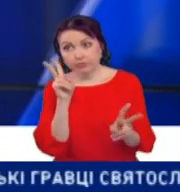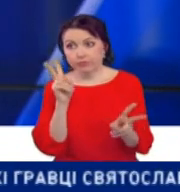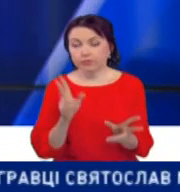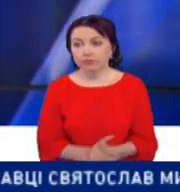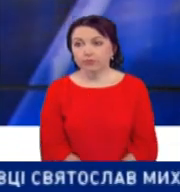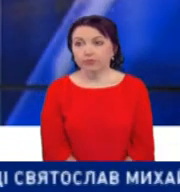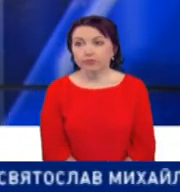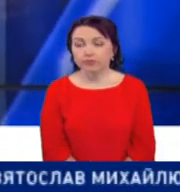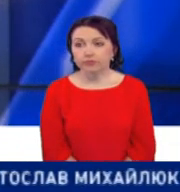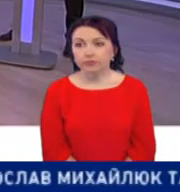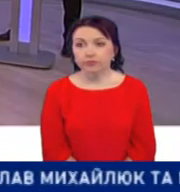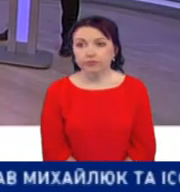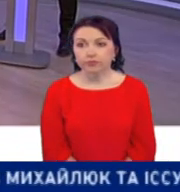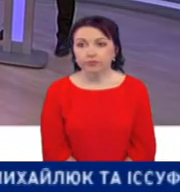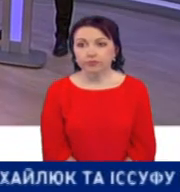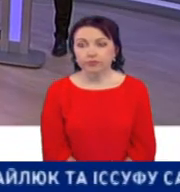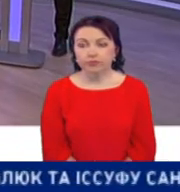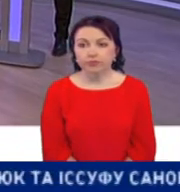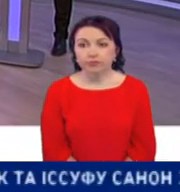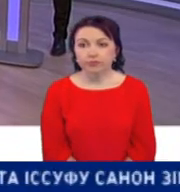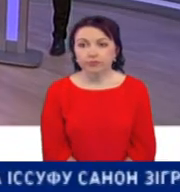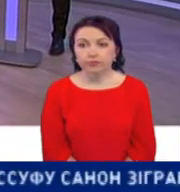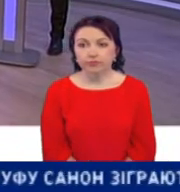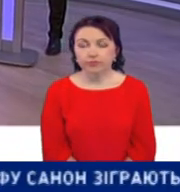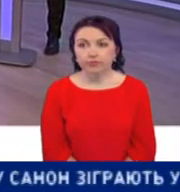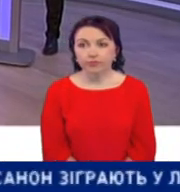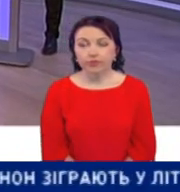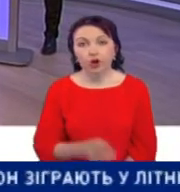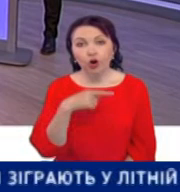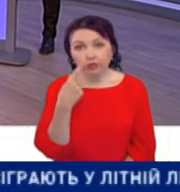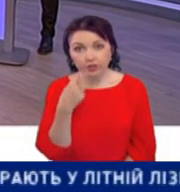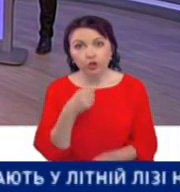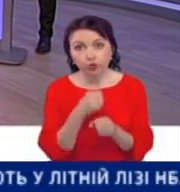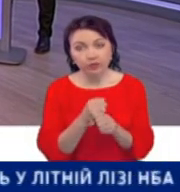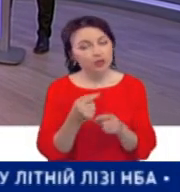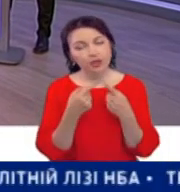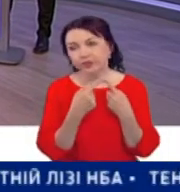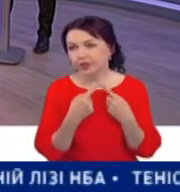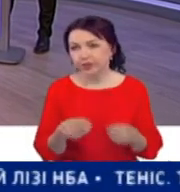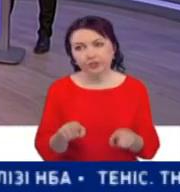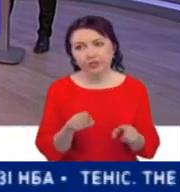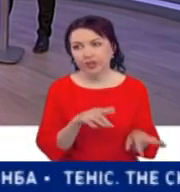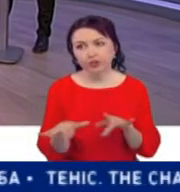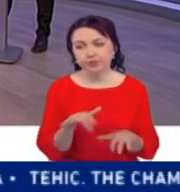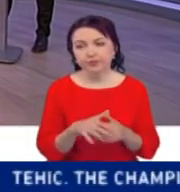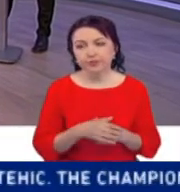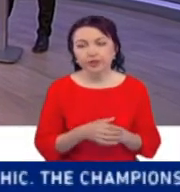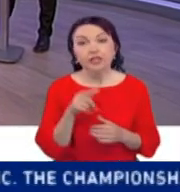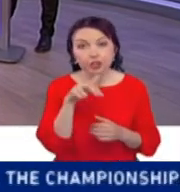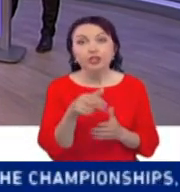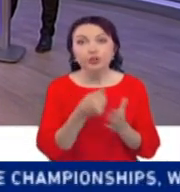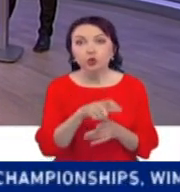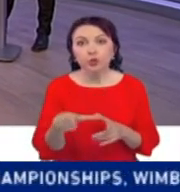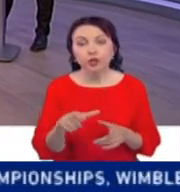Ну, тому що, я як казав, говорити і робити – це дві різні речі, тому... Так, ти ж йдеш до людей, люди ж теж не дурні. Чому в нас кажуть, що в нас в людей